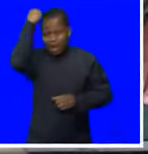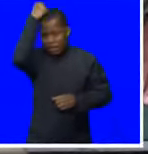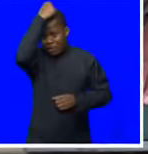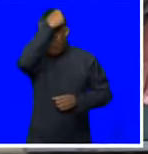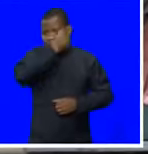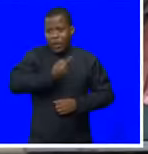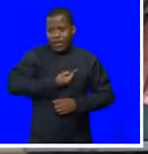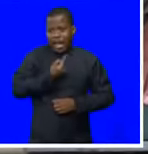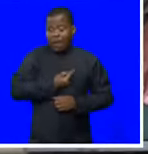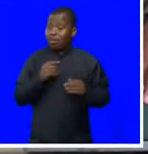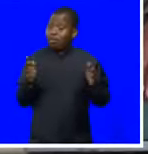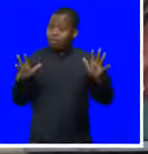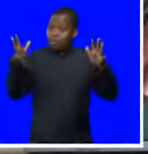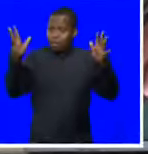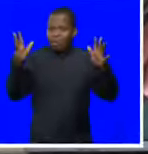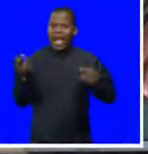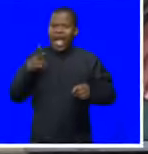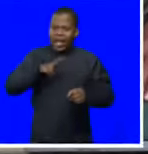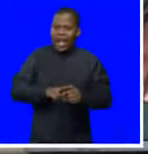kakhulu bayabona.